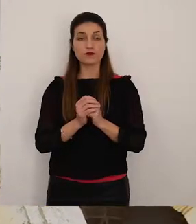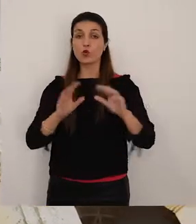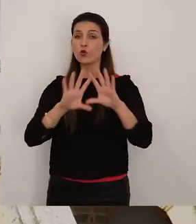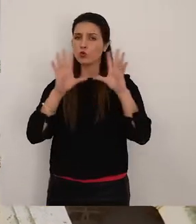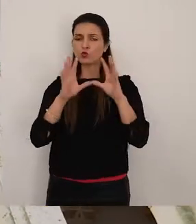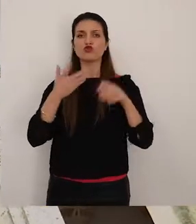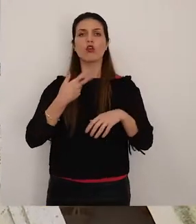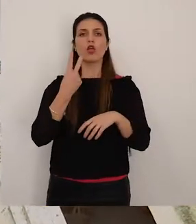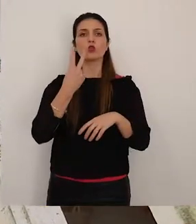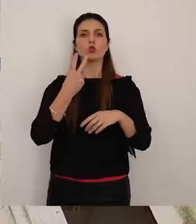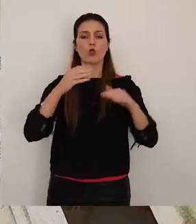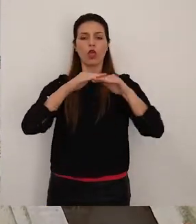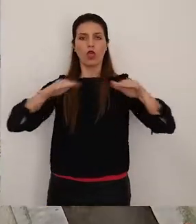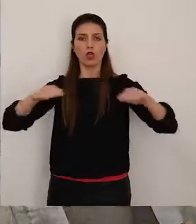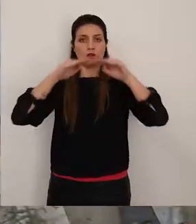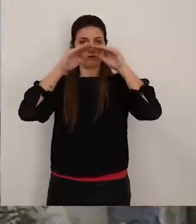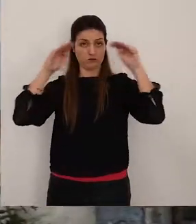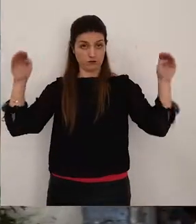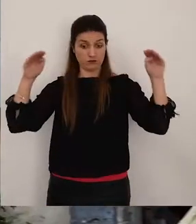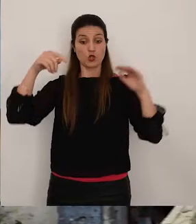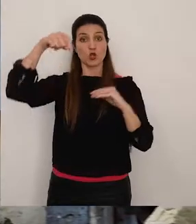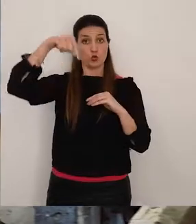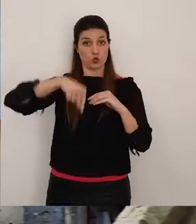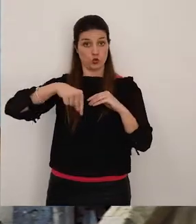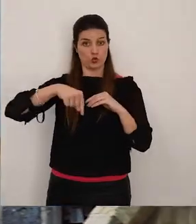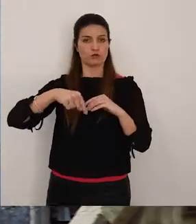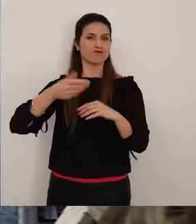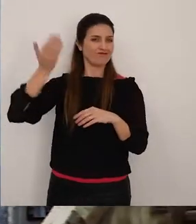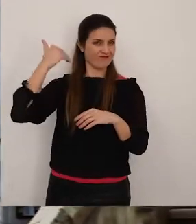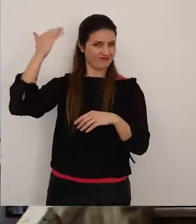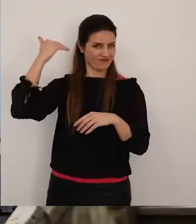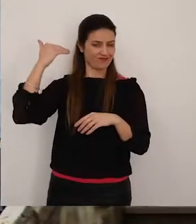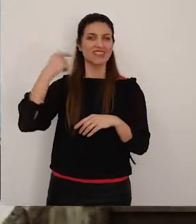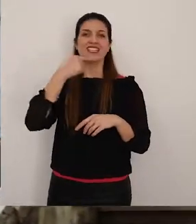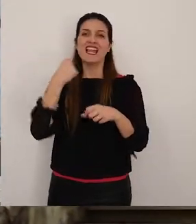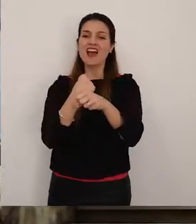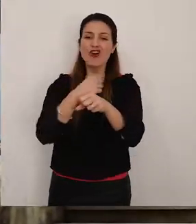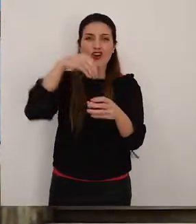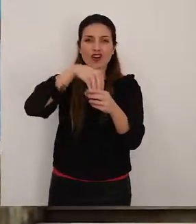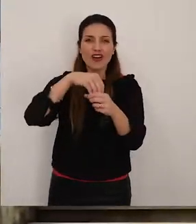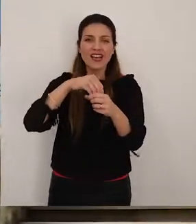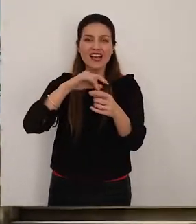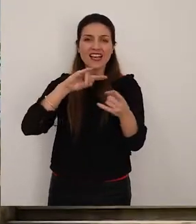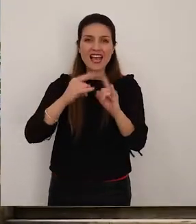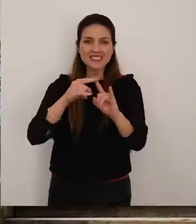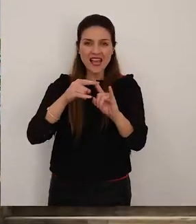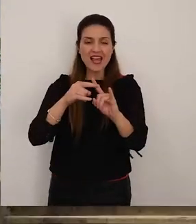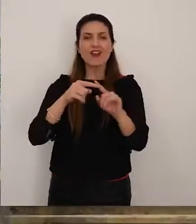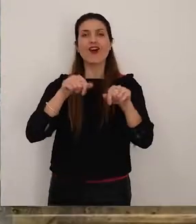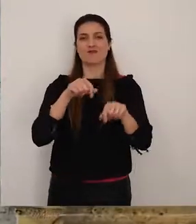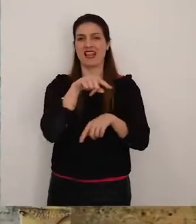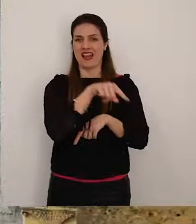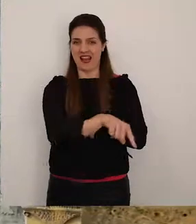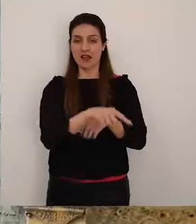La struttura si dipana su due livelli. Nel livello inferiore, un tempo abitato dagli inservienti e lavoratori, vi erano un forno,